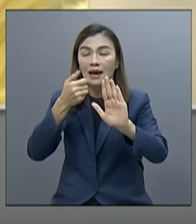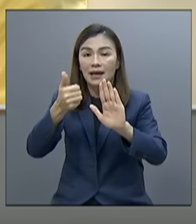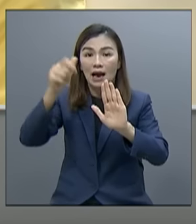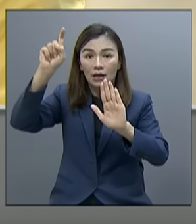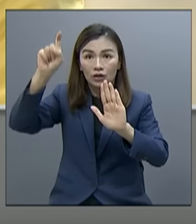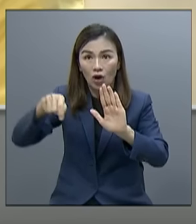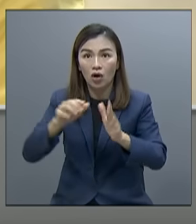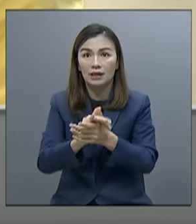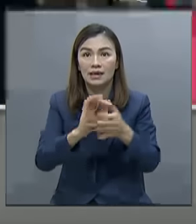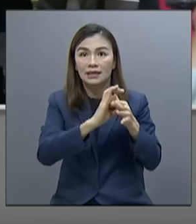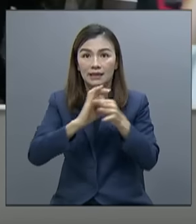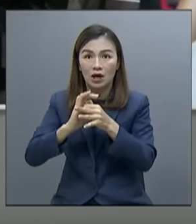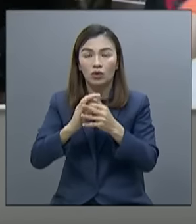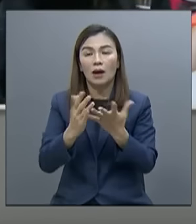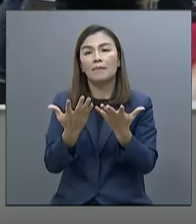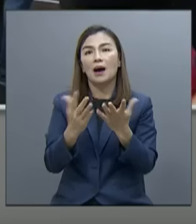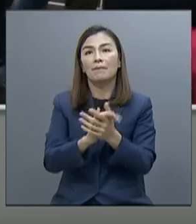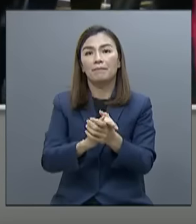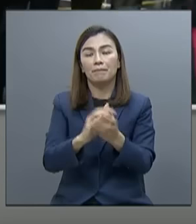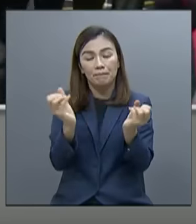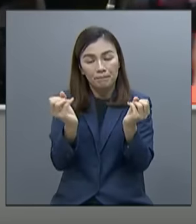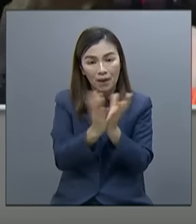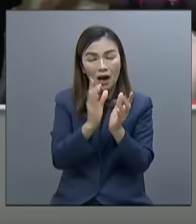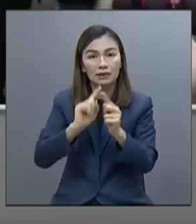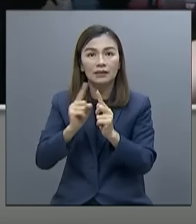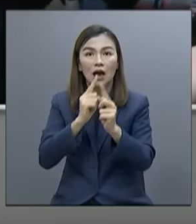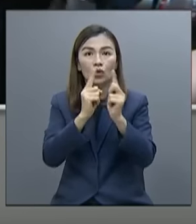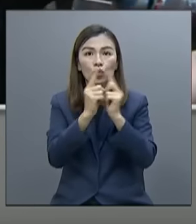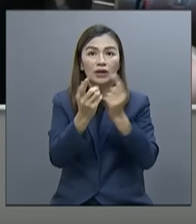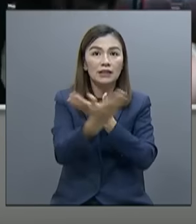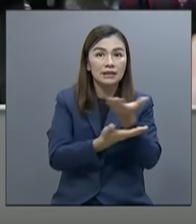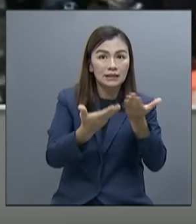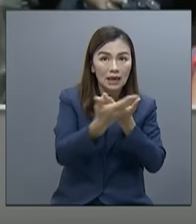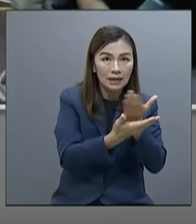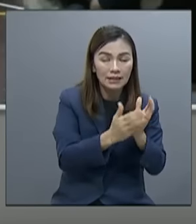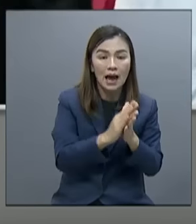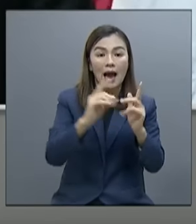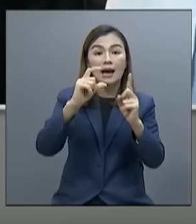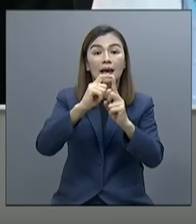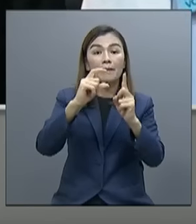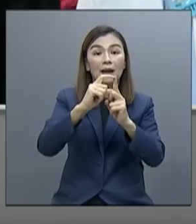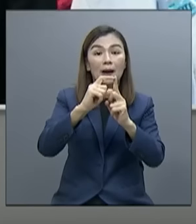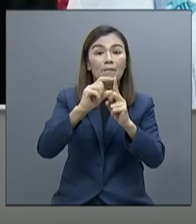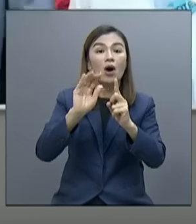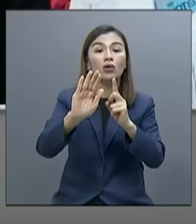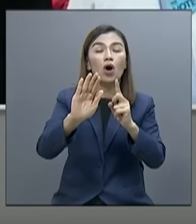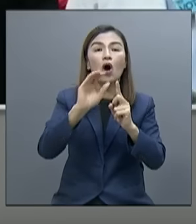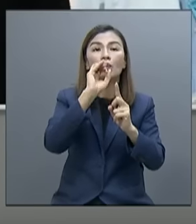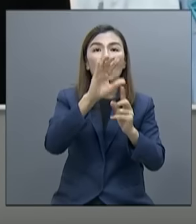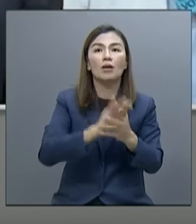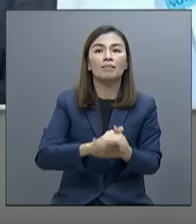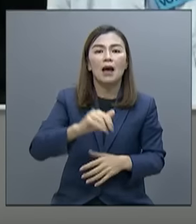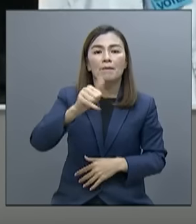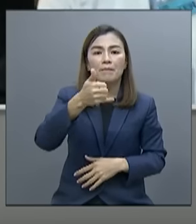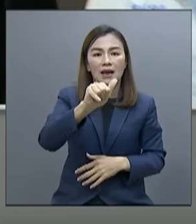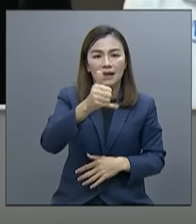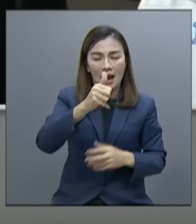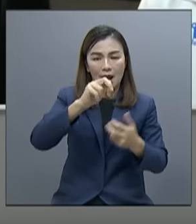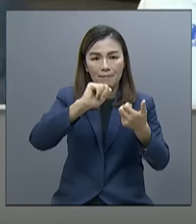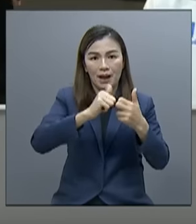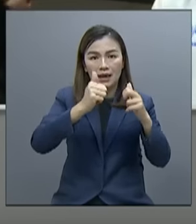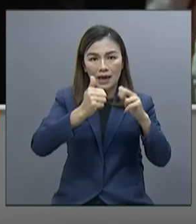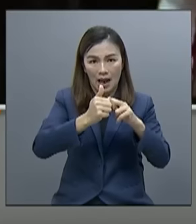ปัญหาสุ่มเสี่ยงอันนี้ต้องขึ้นอยู่กับการเจรจาและใช้ตามคำของอาจารย์สมชัยนะว่ามันอาจจะเป็นปัญหาหรื